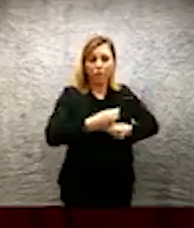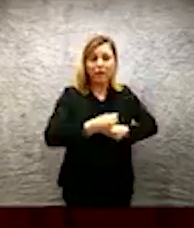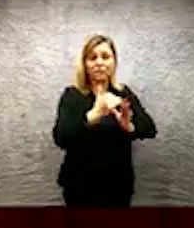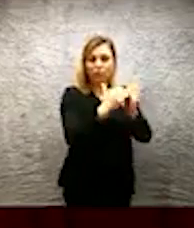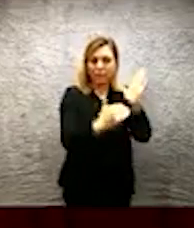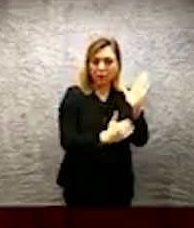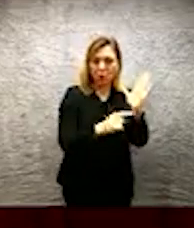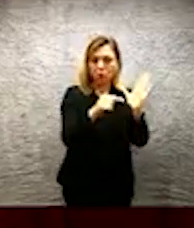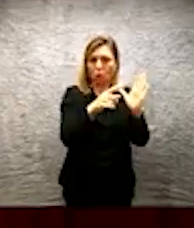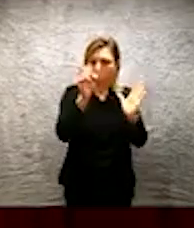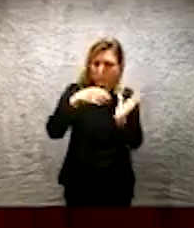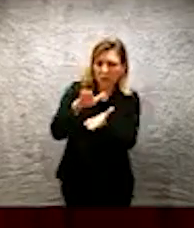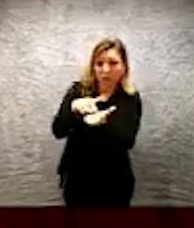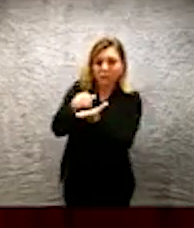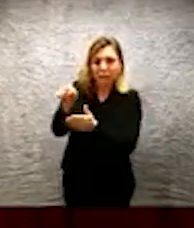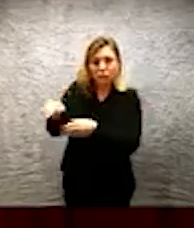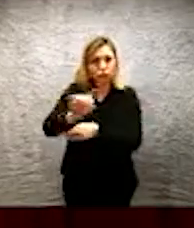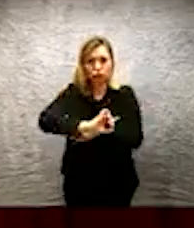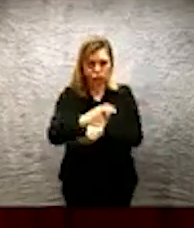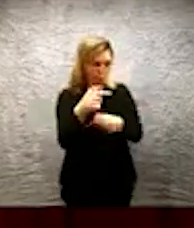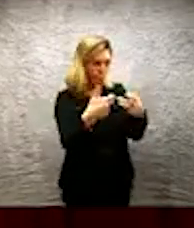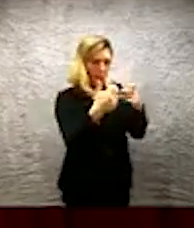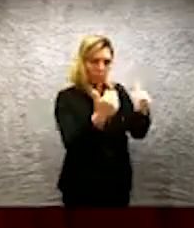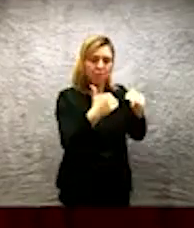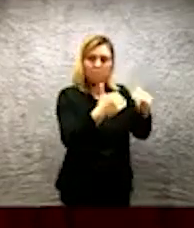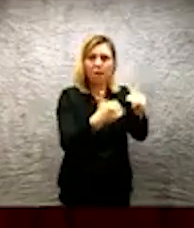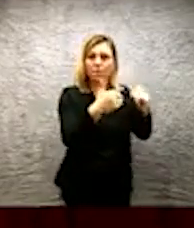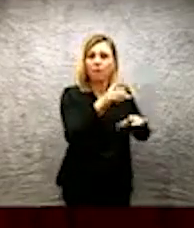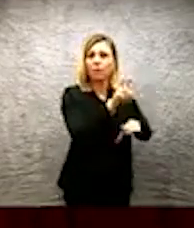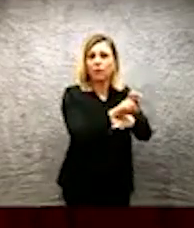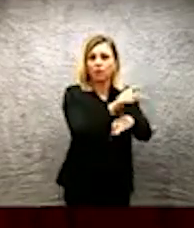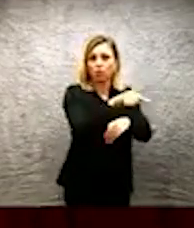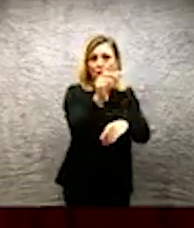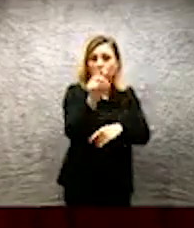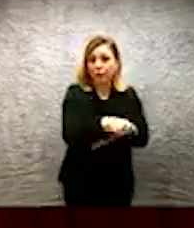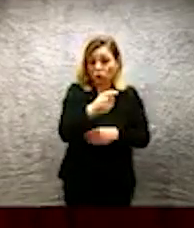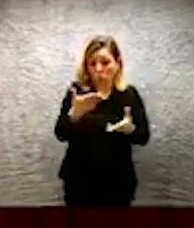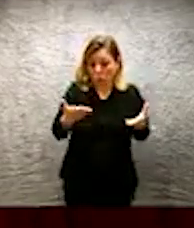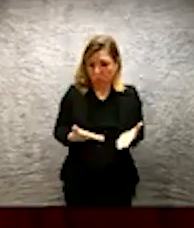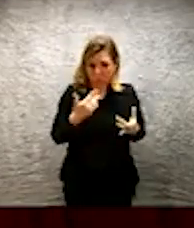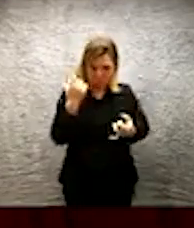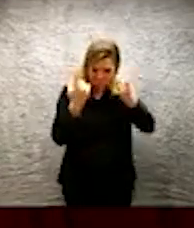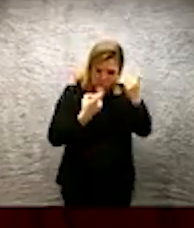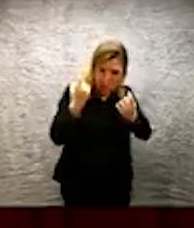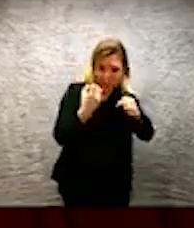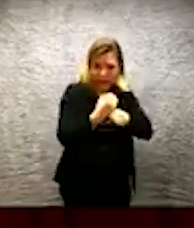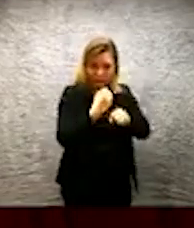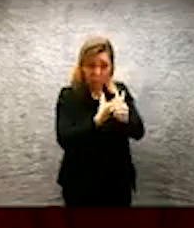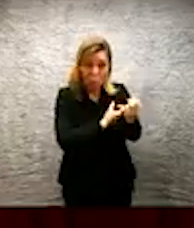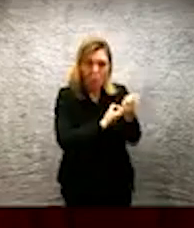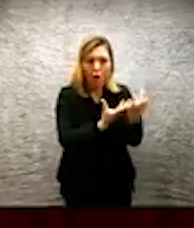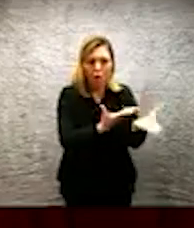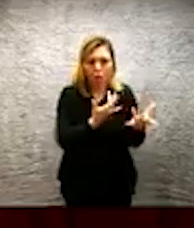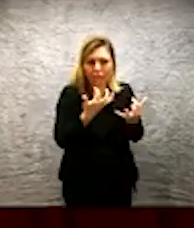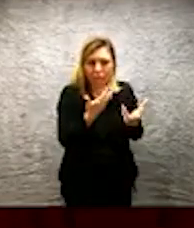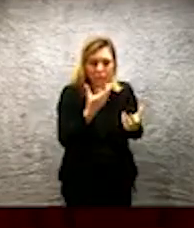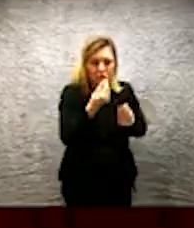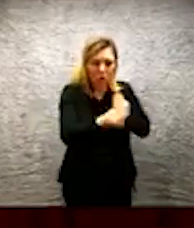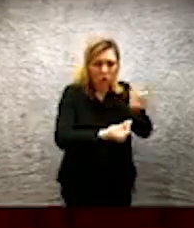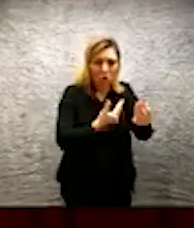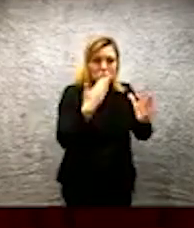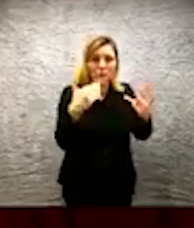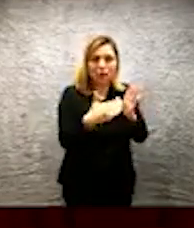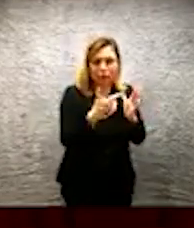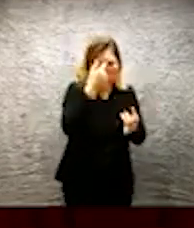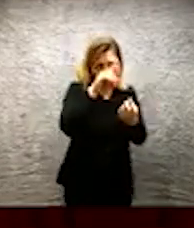eux, restent sur leur tarif actuel, bien qu'on soit en train de faire un travail aujourd'hui pour améliorer cette offre, tant au niveau des horaires